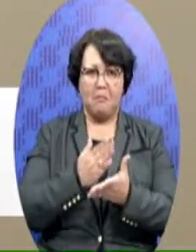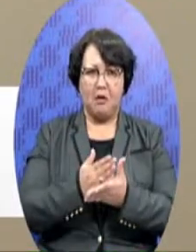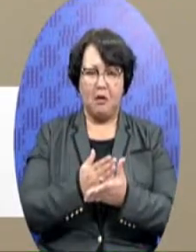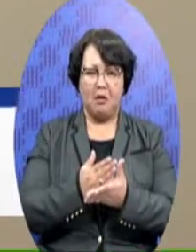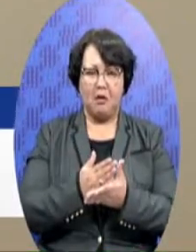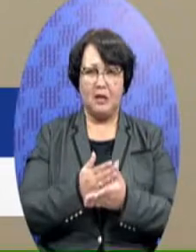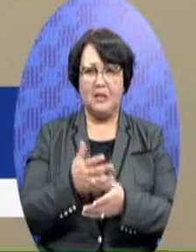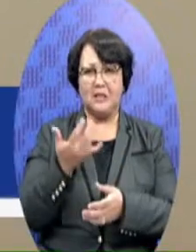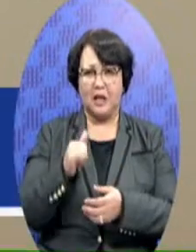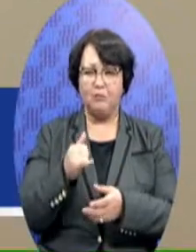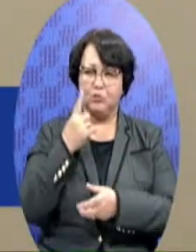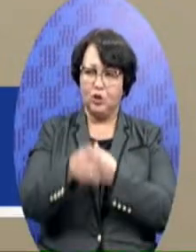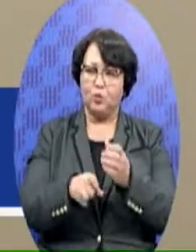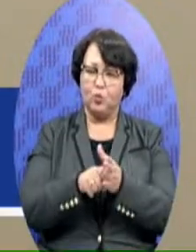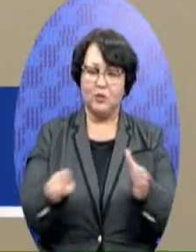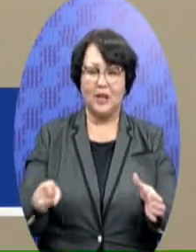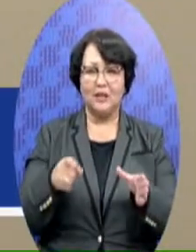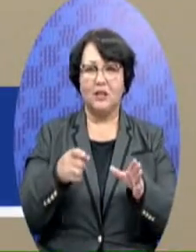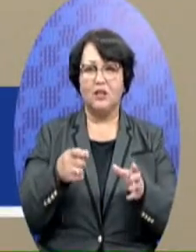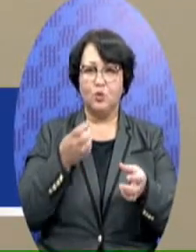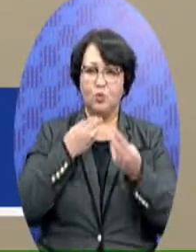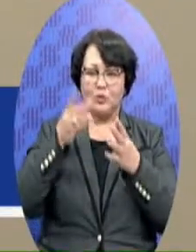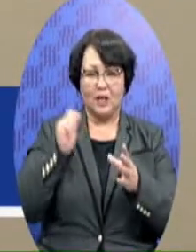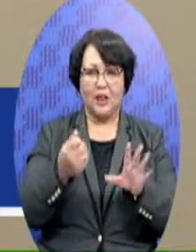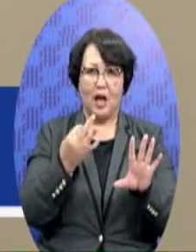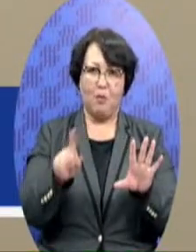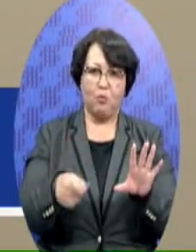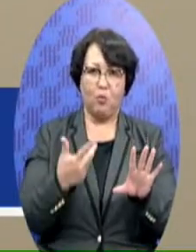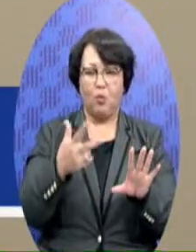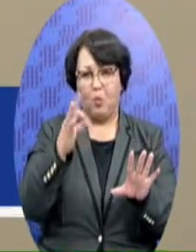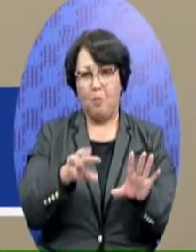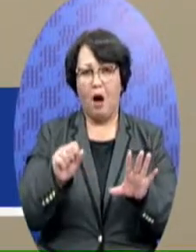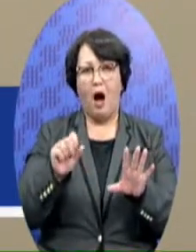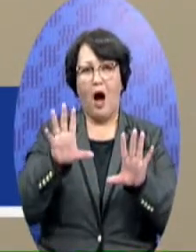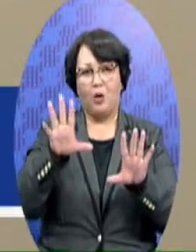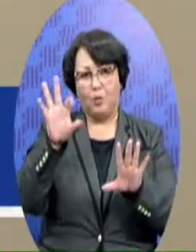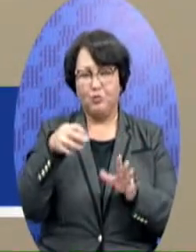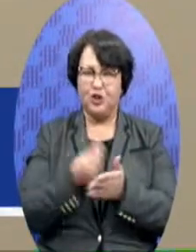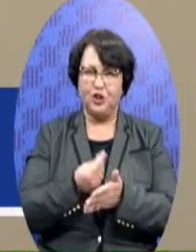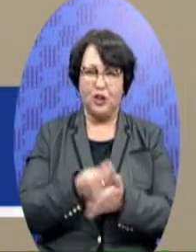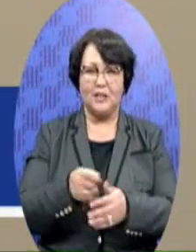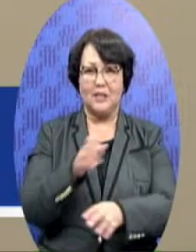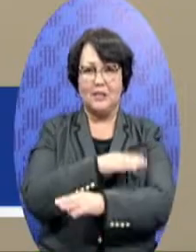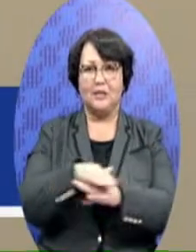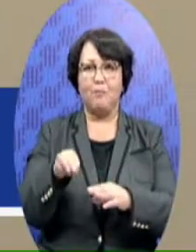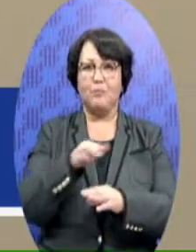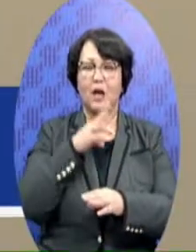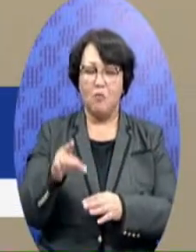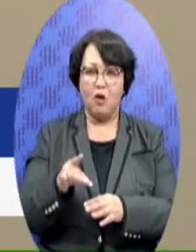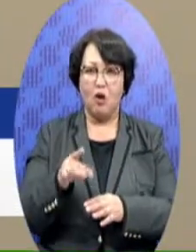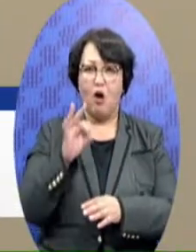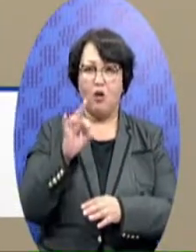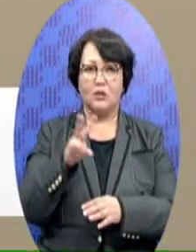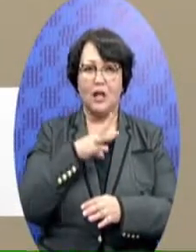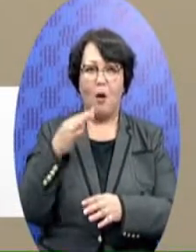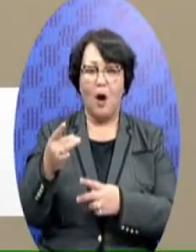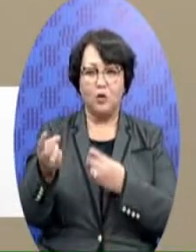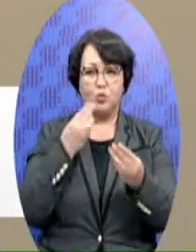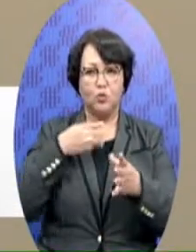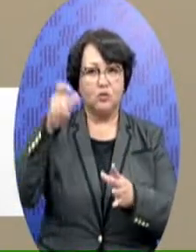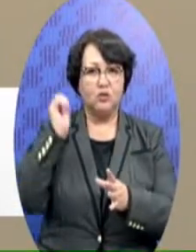шийдвэрлсэн хэргийн 8.3 буюу 10 орчим хувийг зөвхөн энэ зам тээврийн ослын улмаас гарсан гэмт хэргийг хэн шийдвэрлсэн тоо мэдээлэл гарсан